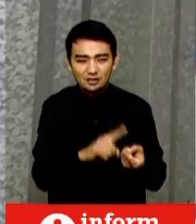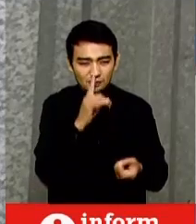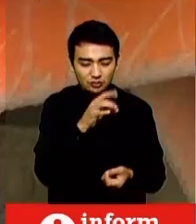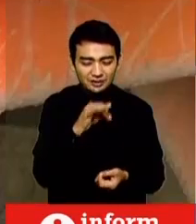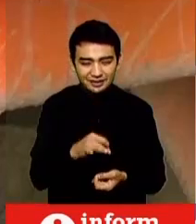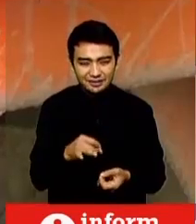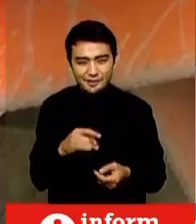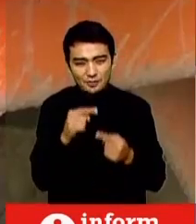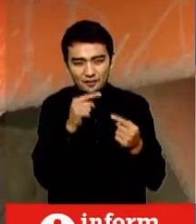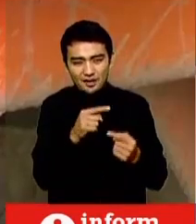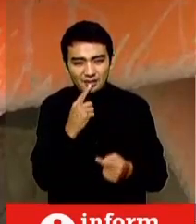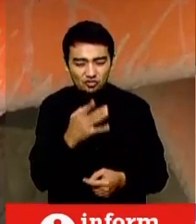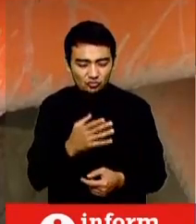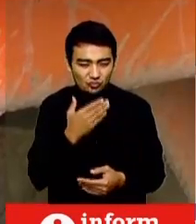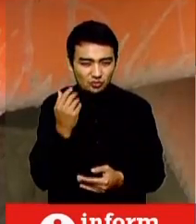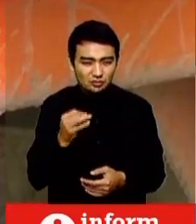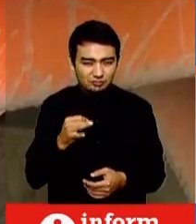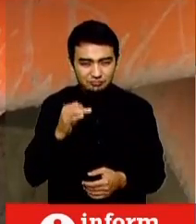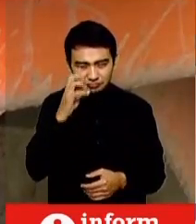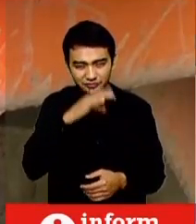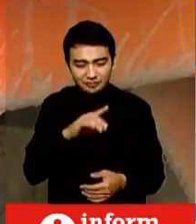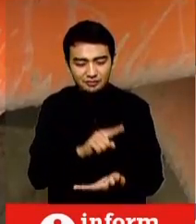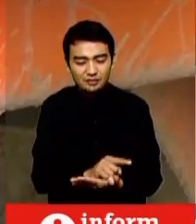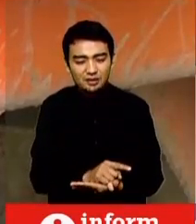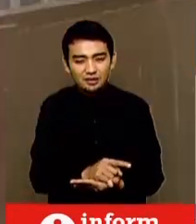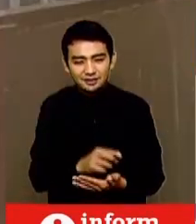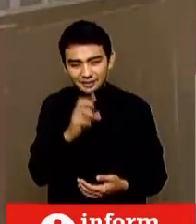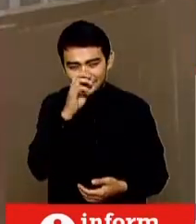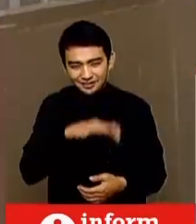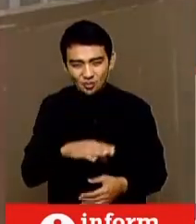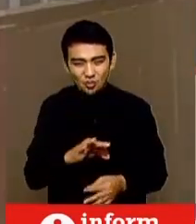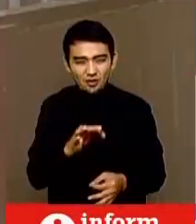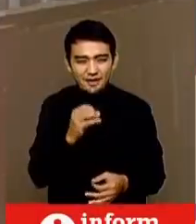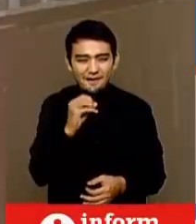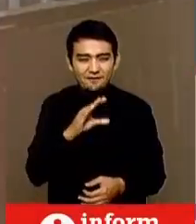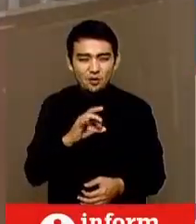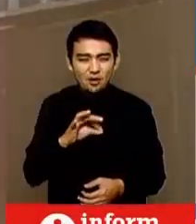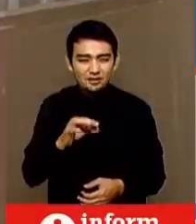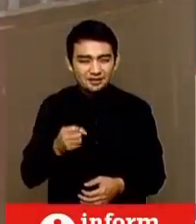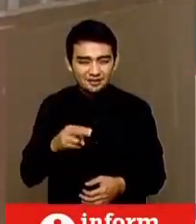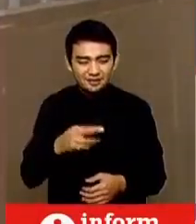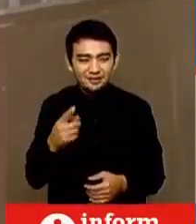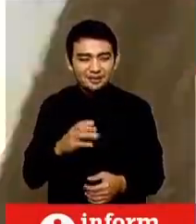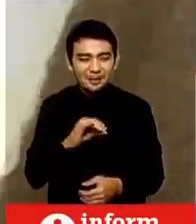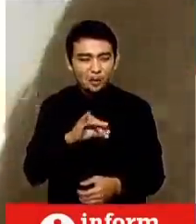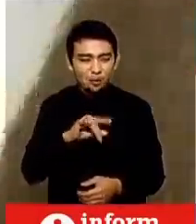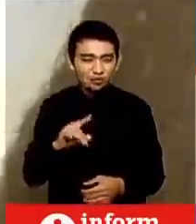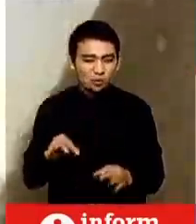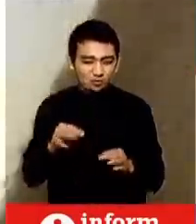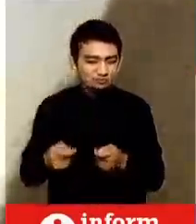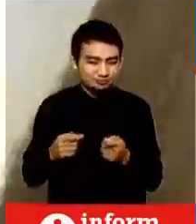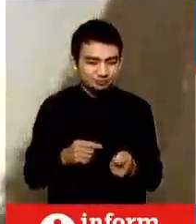не противоречит международным обязательствам страны, в том числе нормам Евразийского экономического союза. В соответствии со